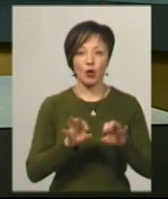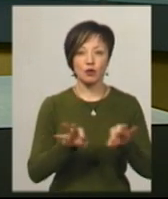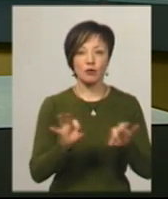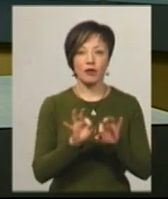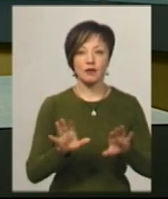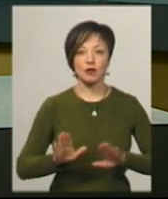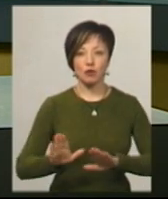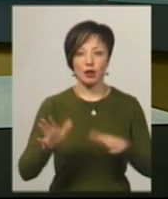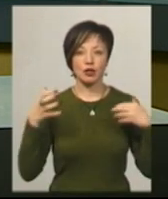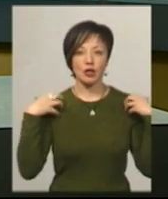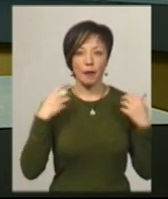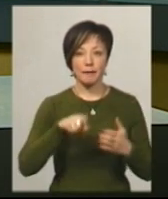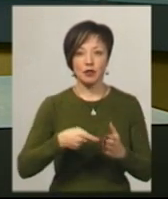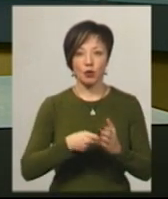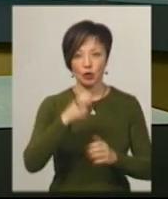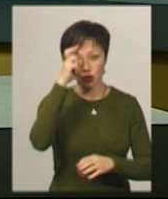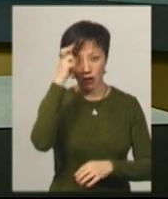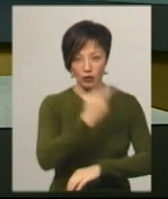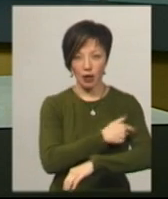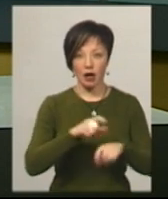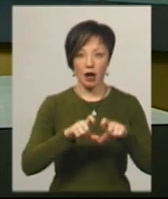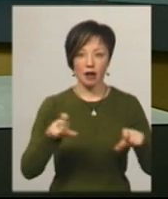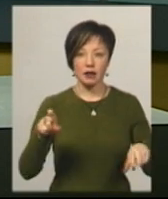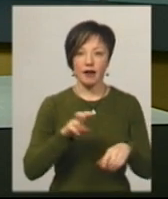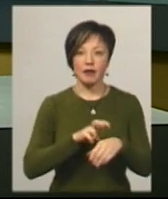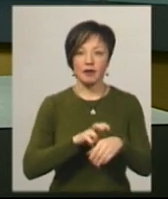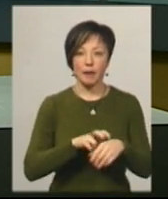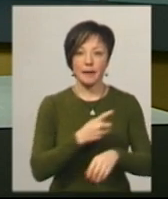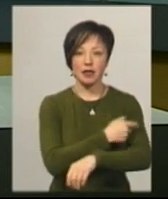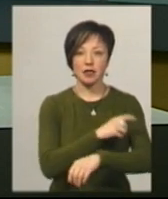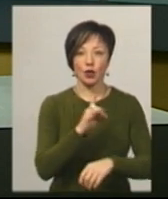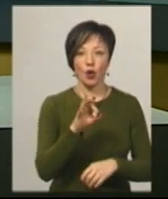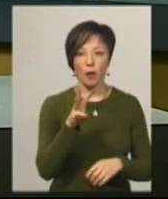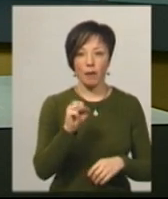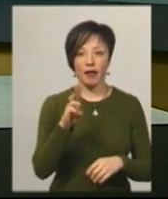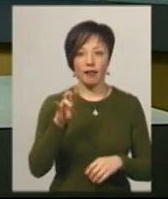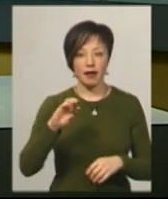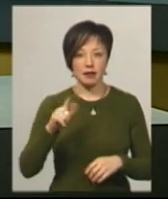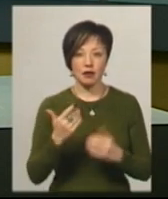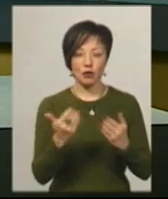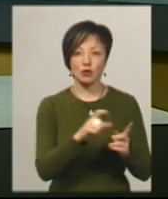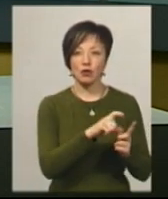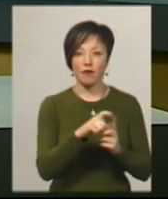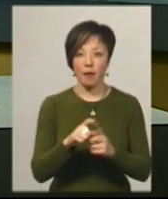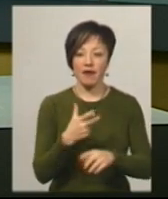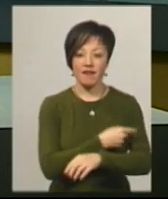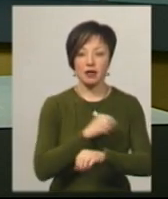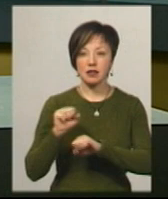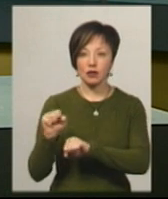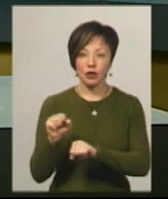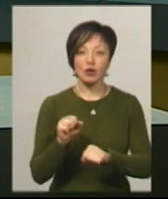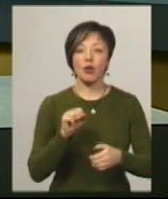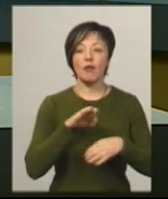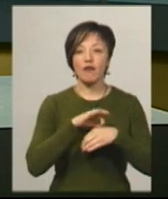заступник начальника Хмельницької міської державної лікарні ветеринарної медицини Дмитро Романець. За його словами, вакцинацію провели через